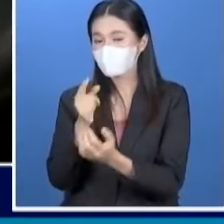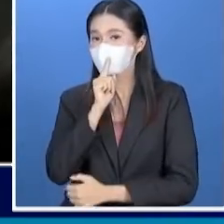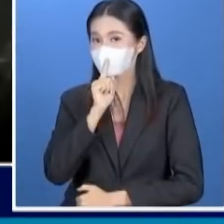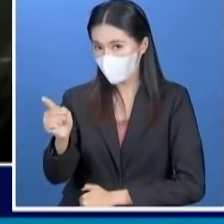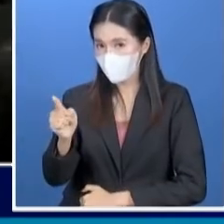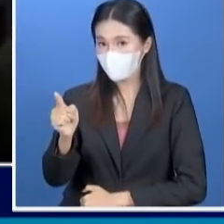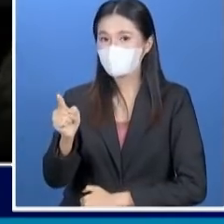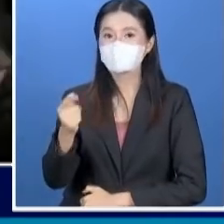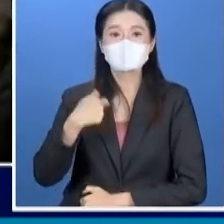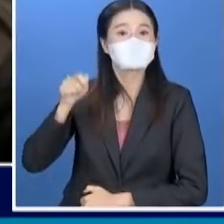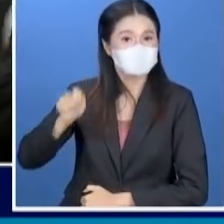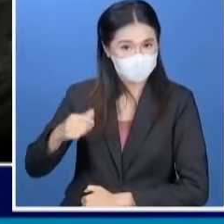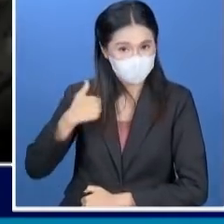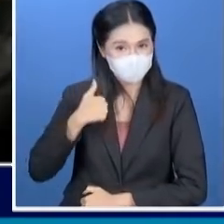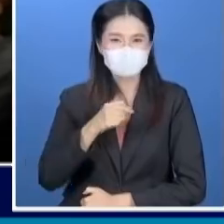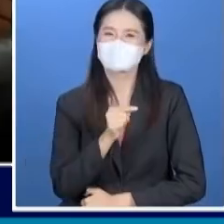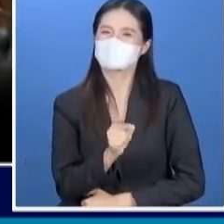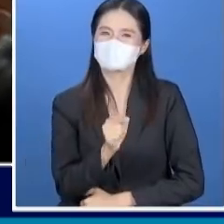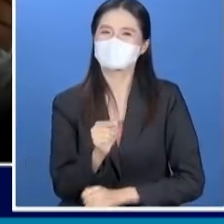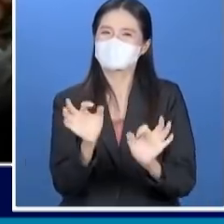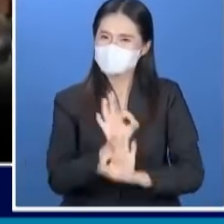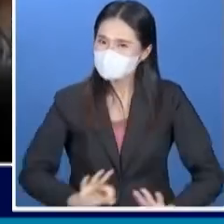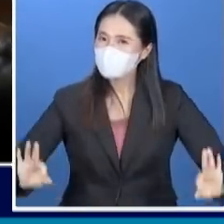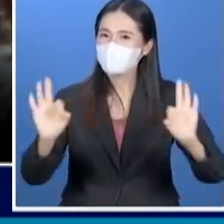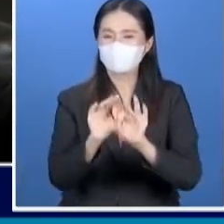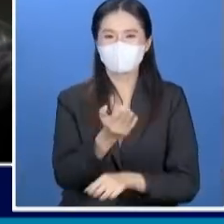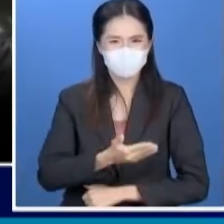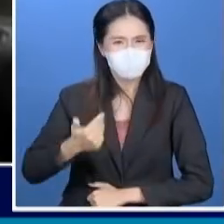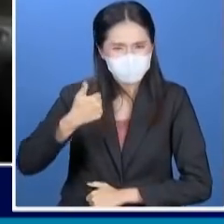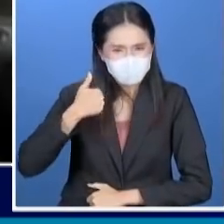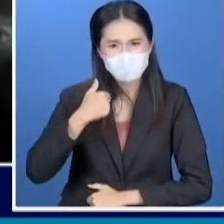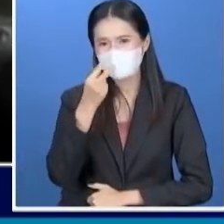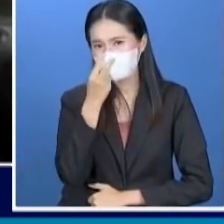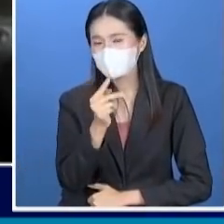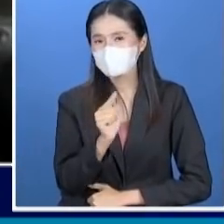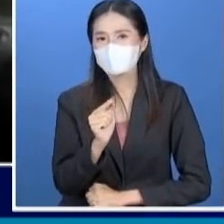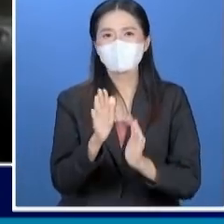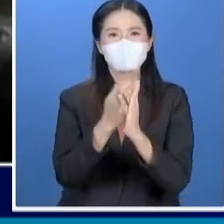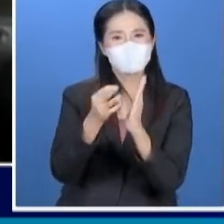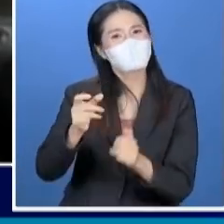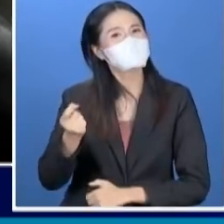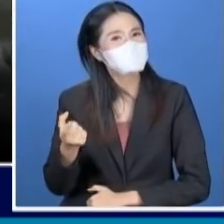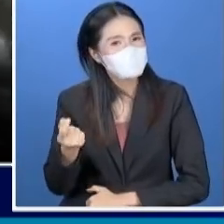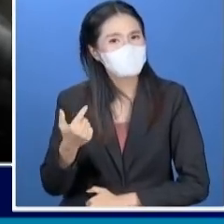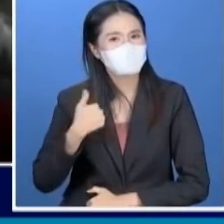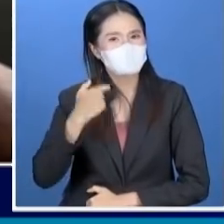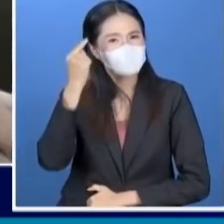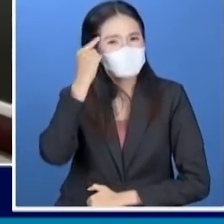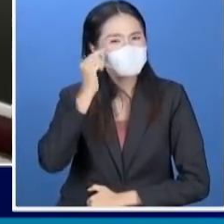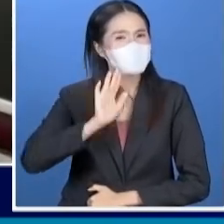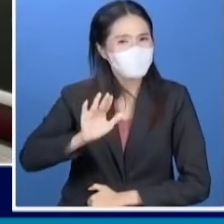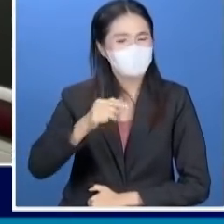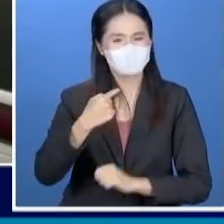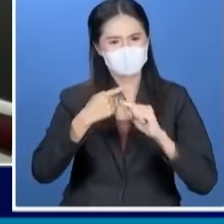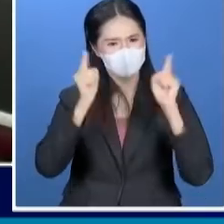ไม่เพราะฉะนั้นนี่เป็นอีกหนึ่งมหากาพย์นะครับที่หลายประเด็นเราดูทาง Facebook Live นะฮะความเห็นของคุณผู้